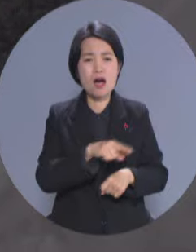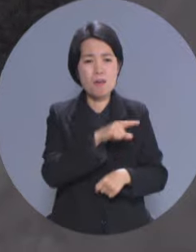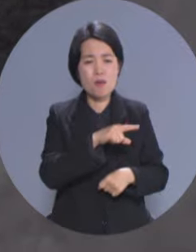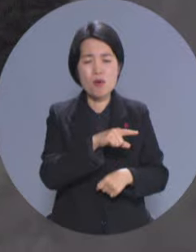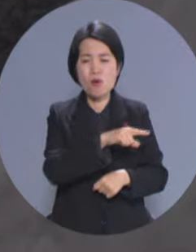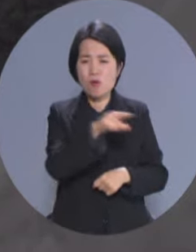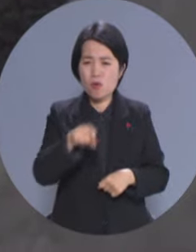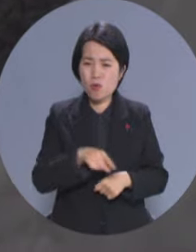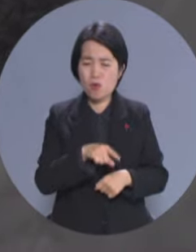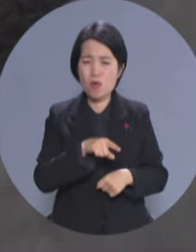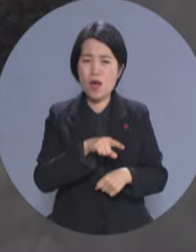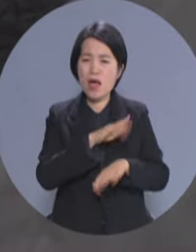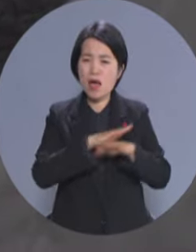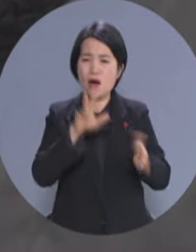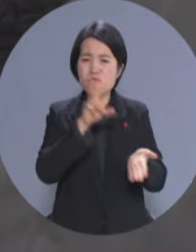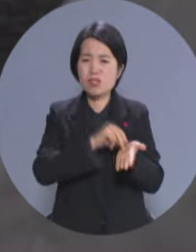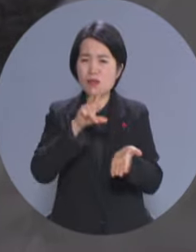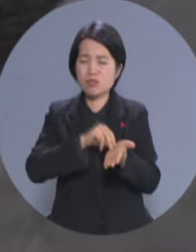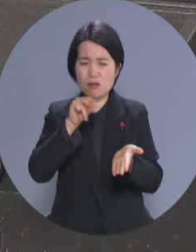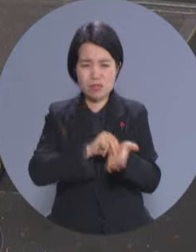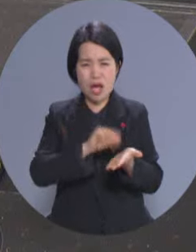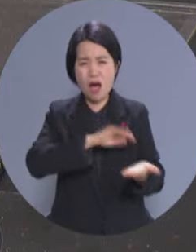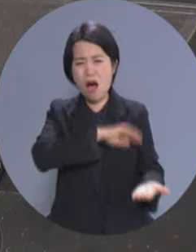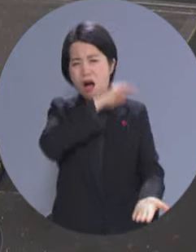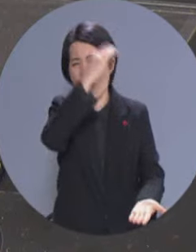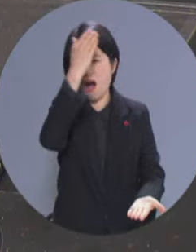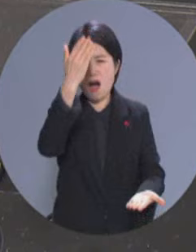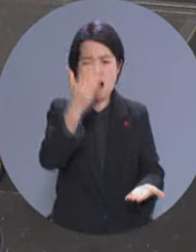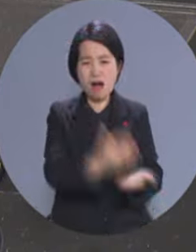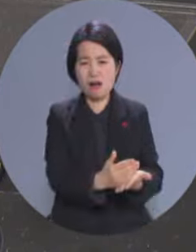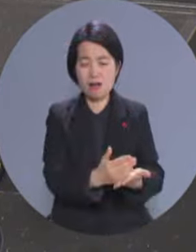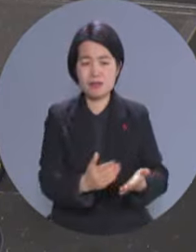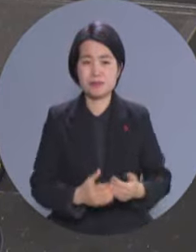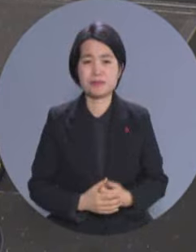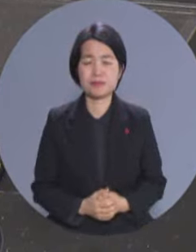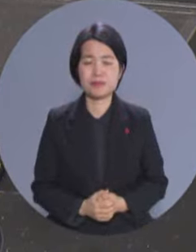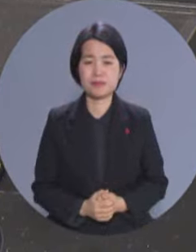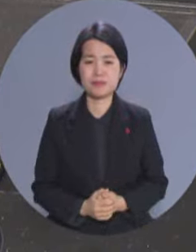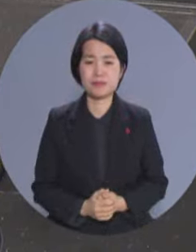명예회복을 위해 풀어내야 할 과제는 아직도 산적해 있습니다. MBC 뉴스 김주희입니다.